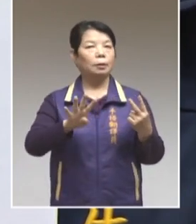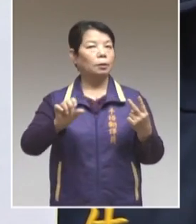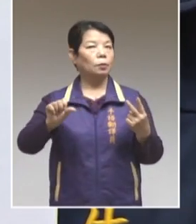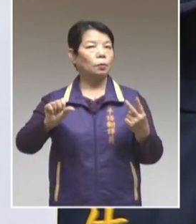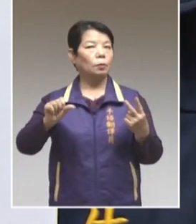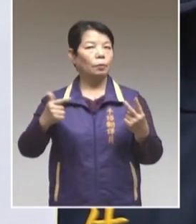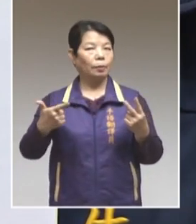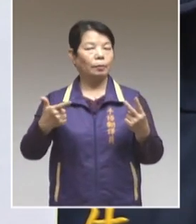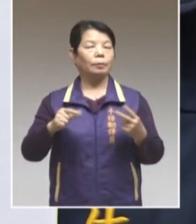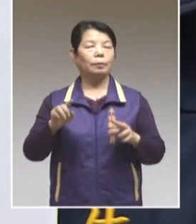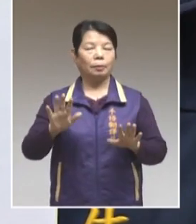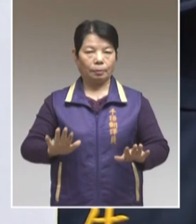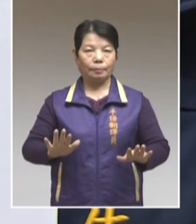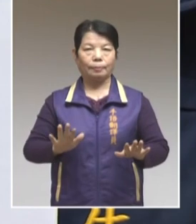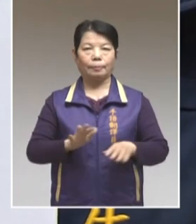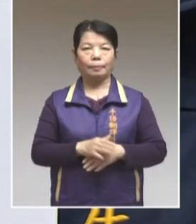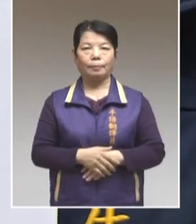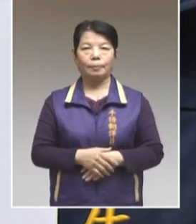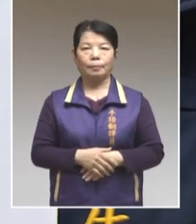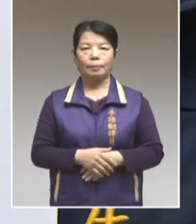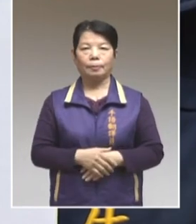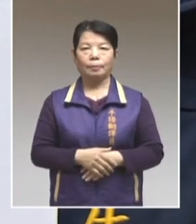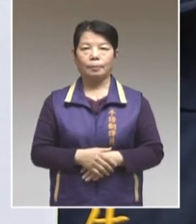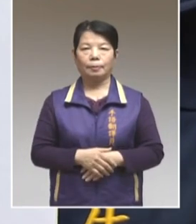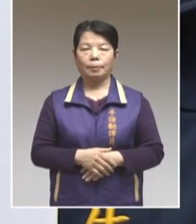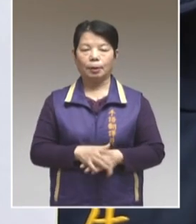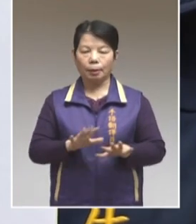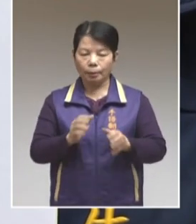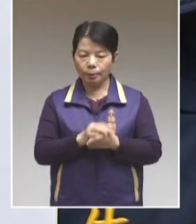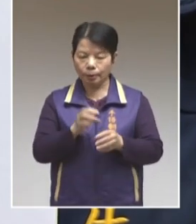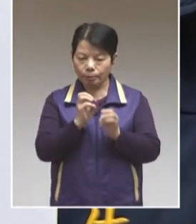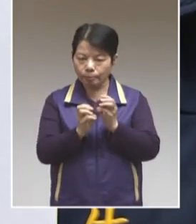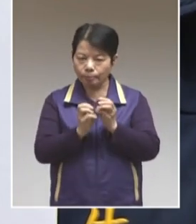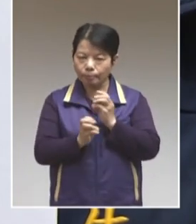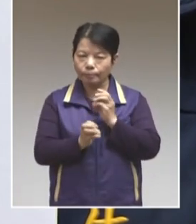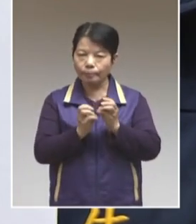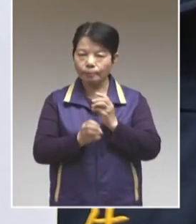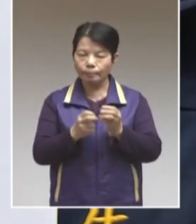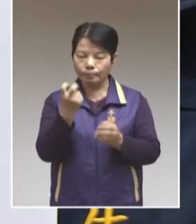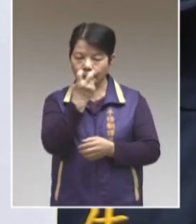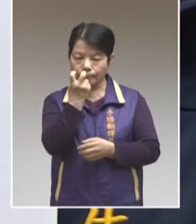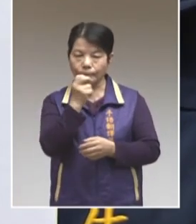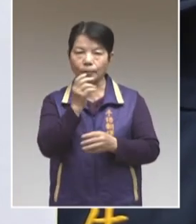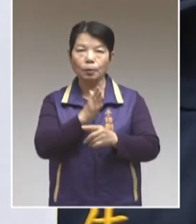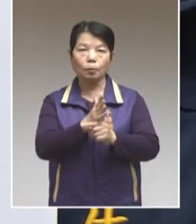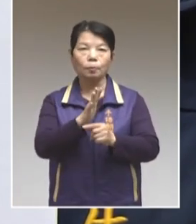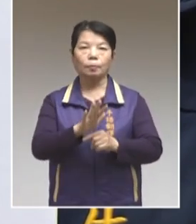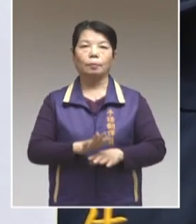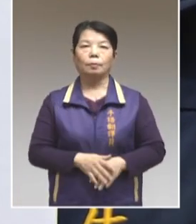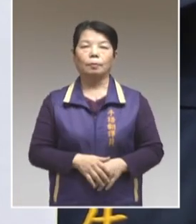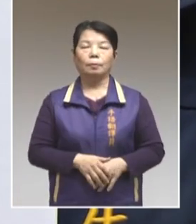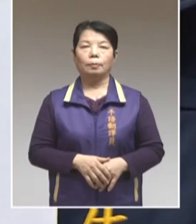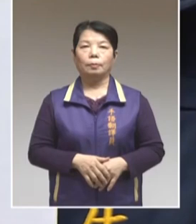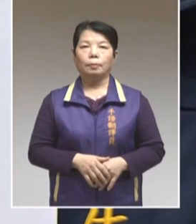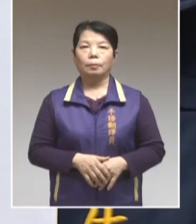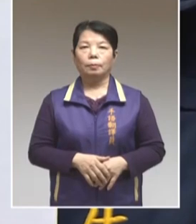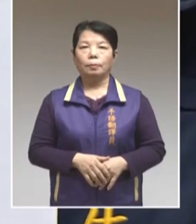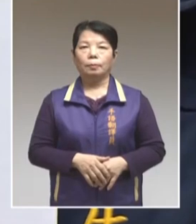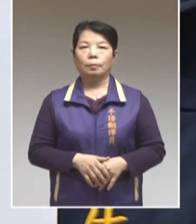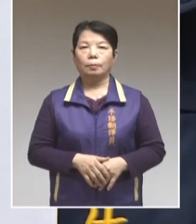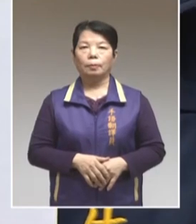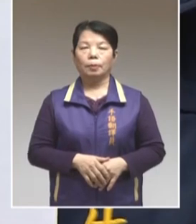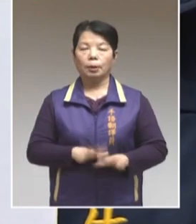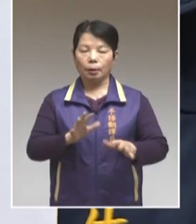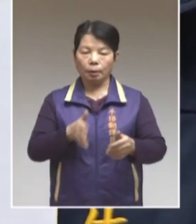部分可能是我们目前急于在厘清的这个指标个案因为在整个的